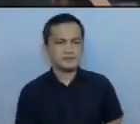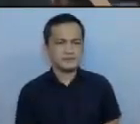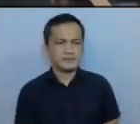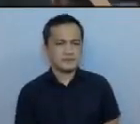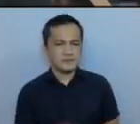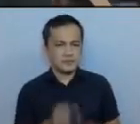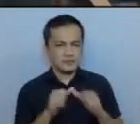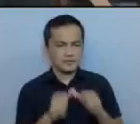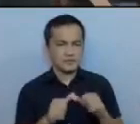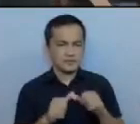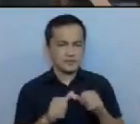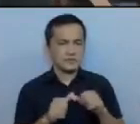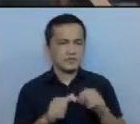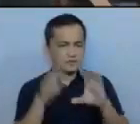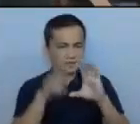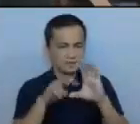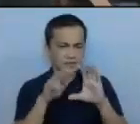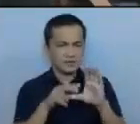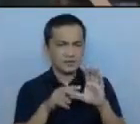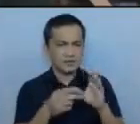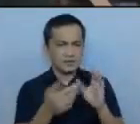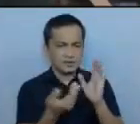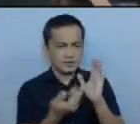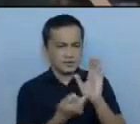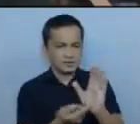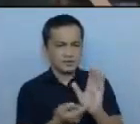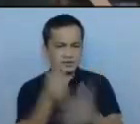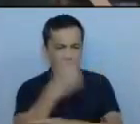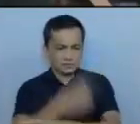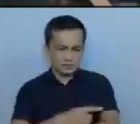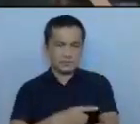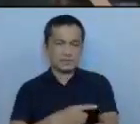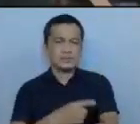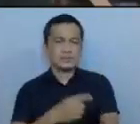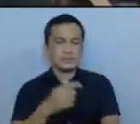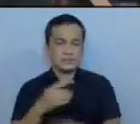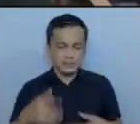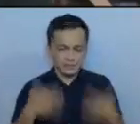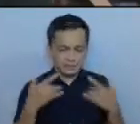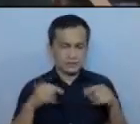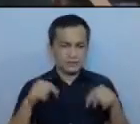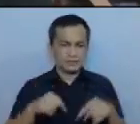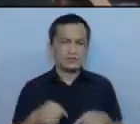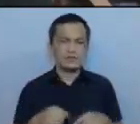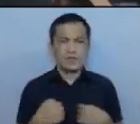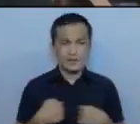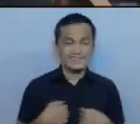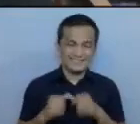pagbibideo ko, pakita ko yung araw-araw na buhay namin dito. Kaya po yun, tinuloy-tuloy ko na.